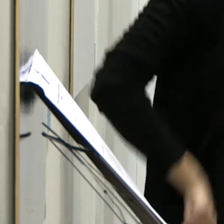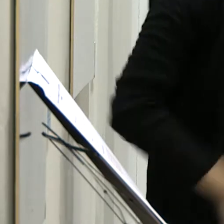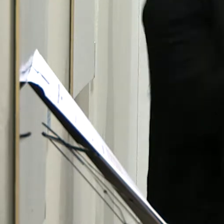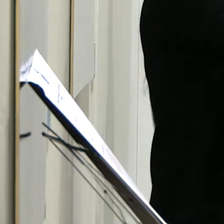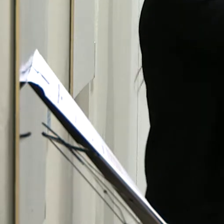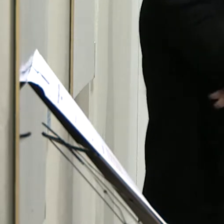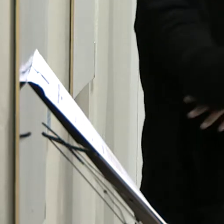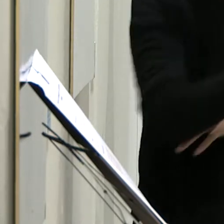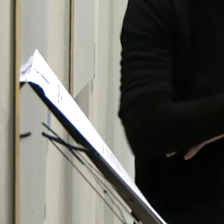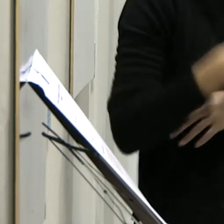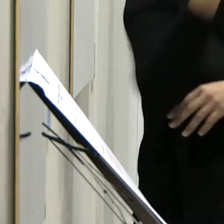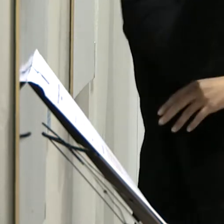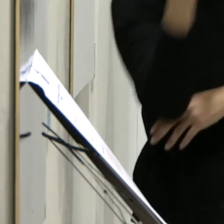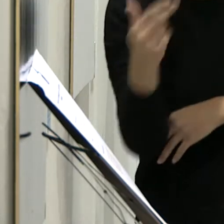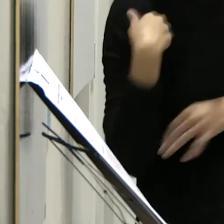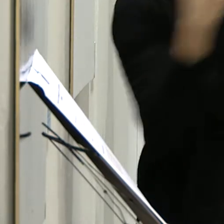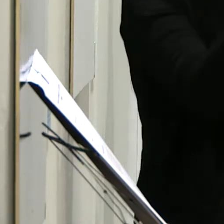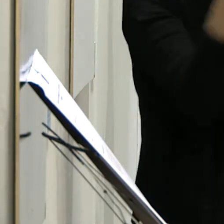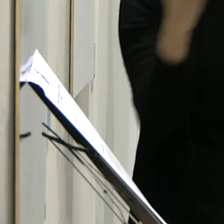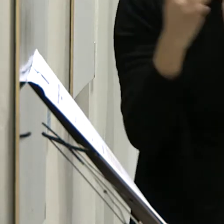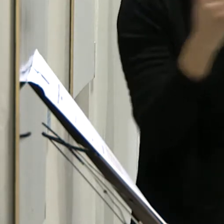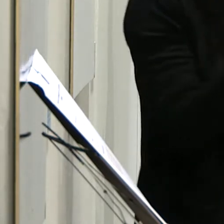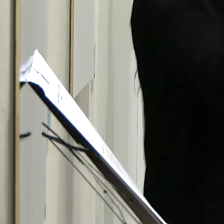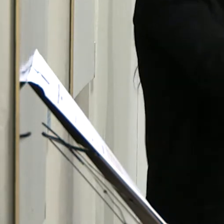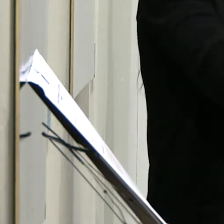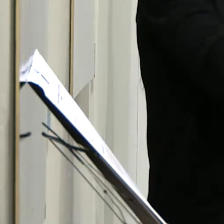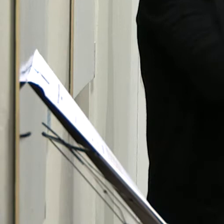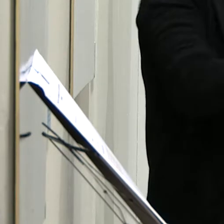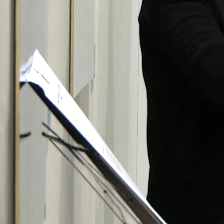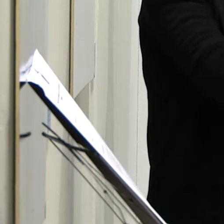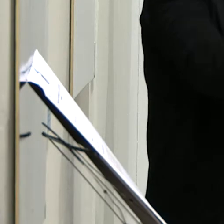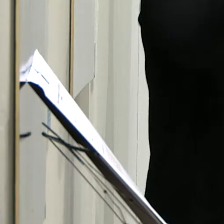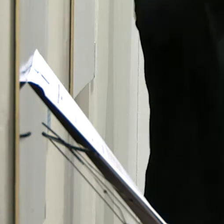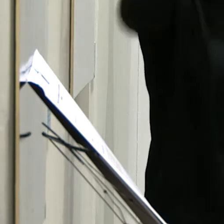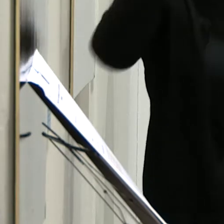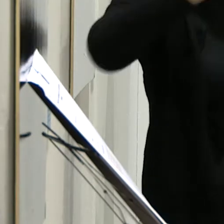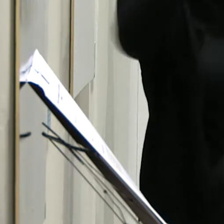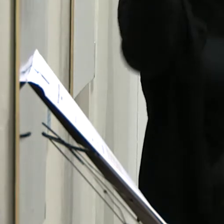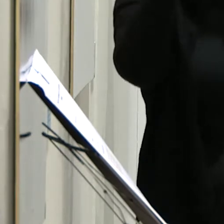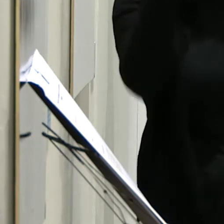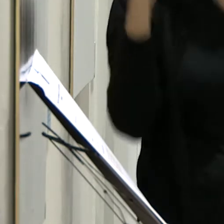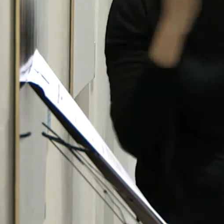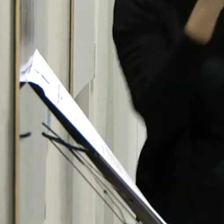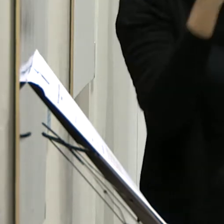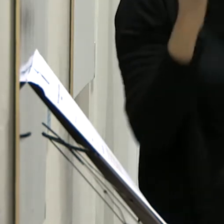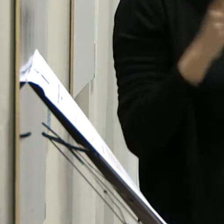escultures i dibuixos d'èpoques i de països molt diversos, El meu treball